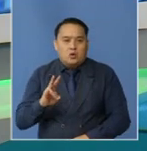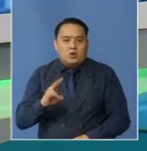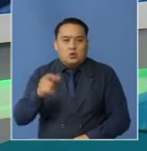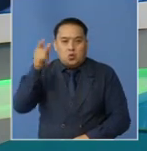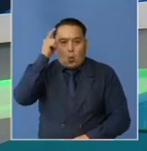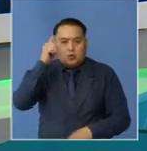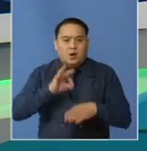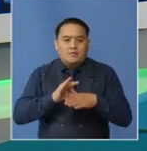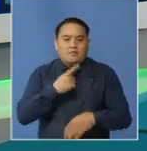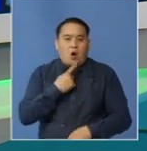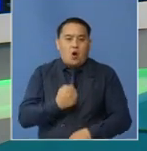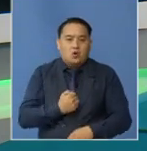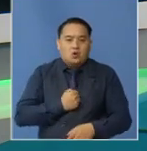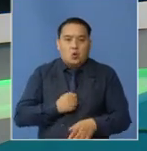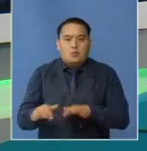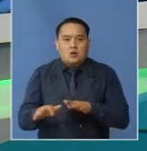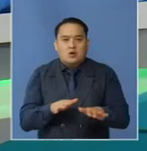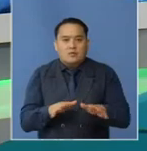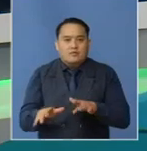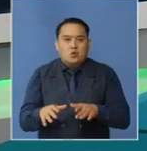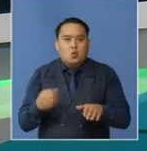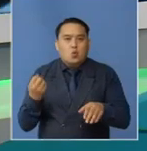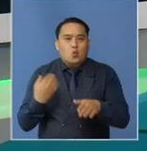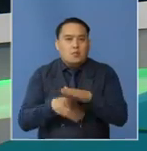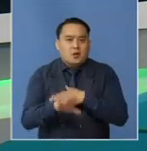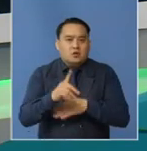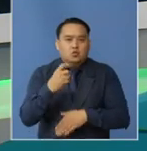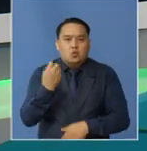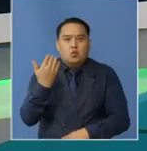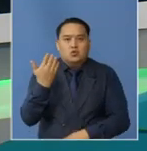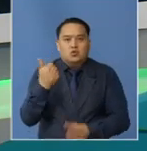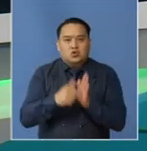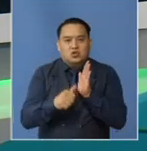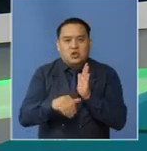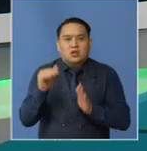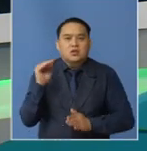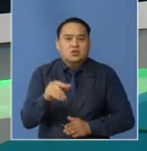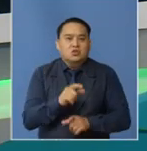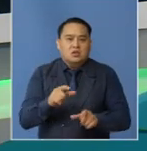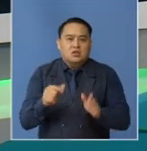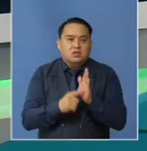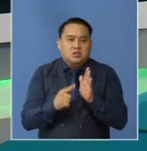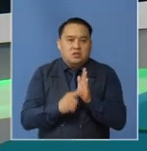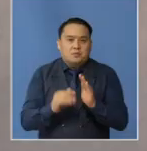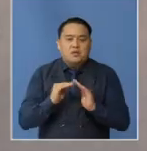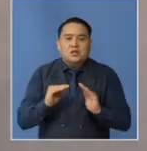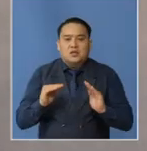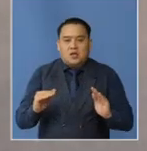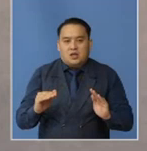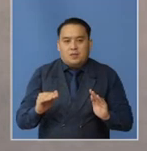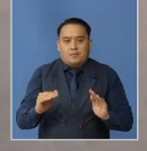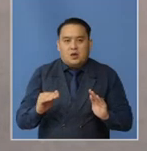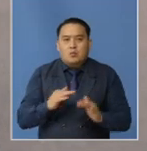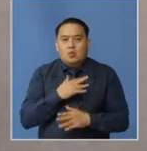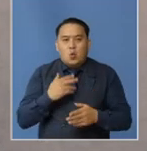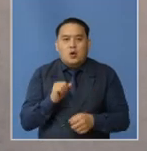Турция проводит военную операцию, в общей сложности бежали уже 160 тысяч человек, в том числе 70 тысяч детей.